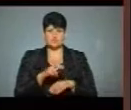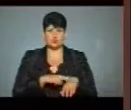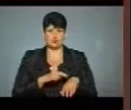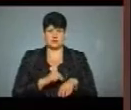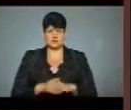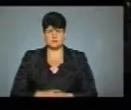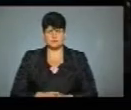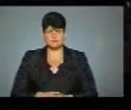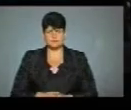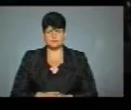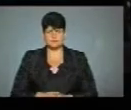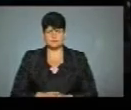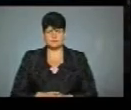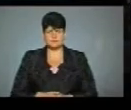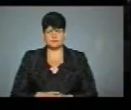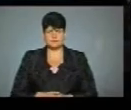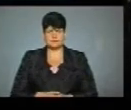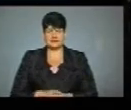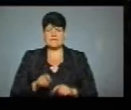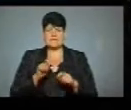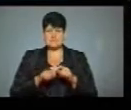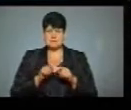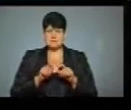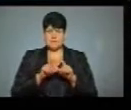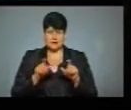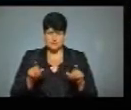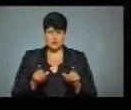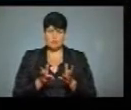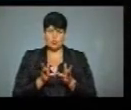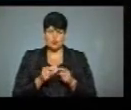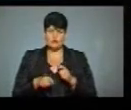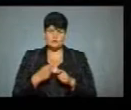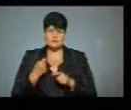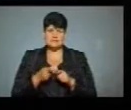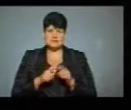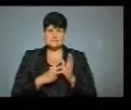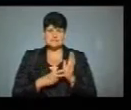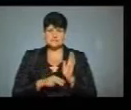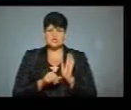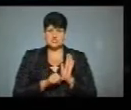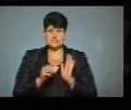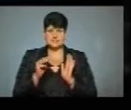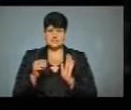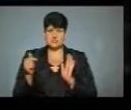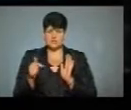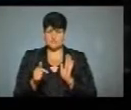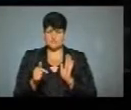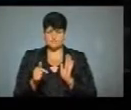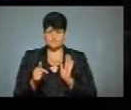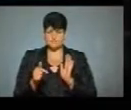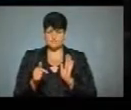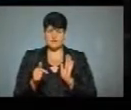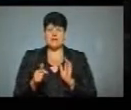поліції. Інспекцією нараховано збитки за загиблу рибу. Вони становлять 76 тисяч гривень.